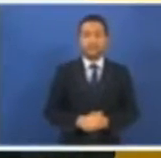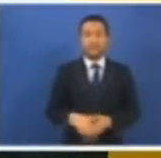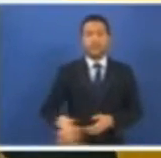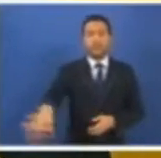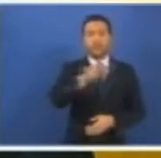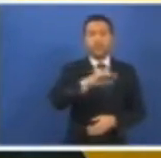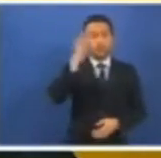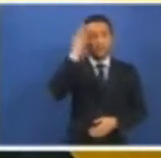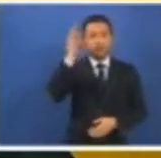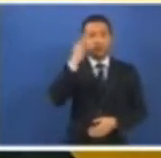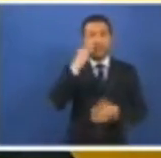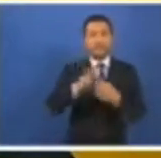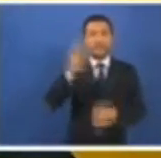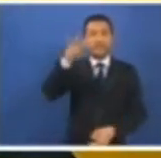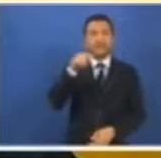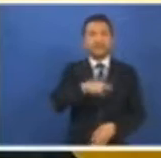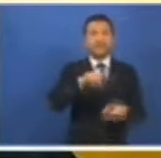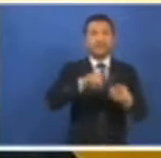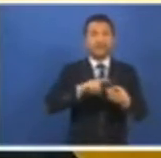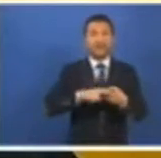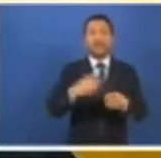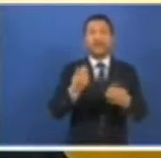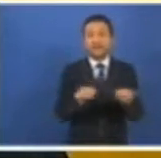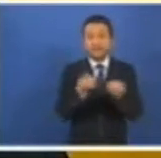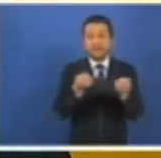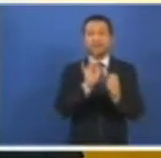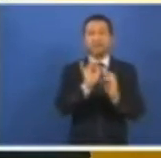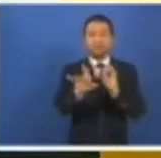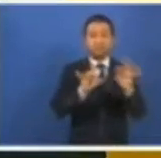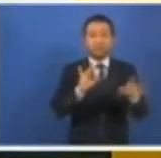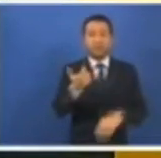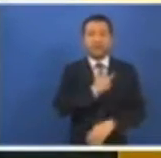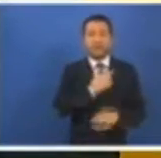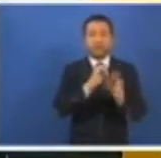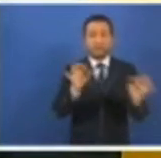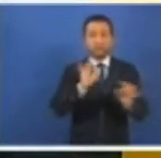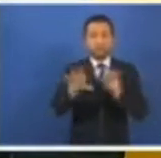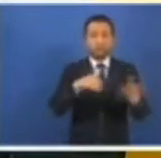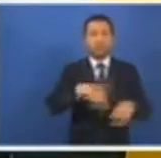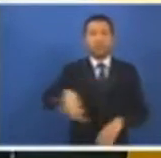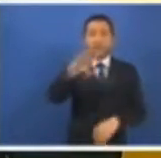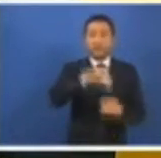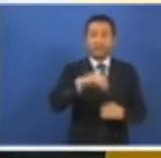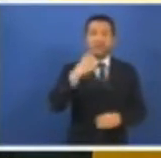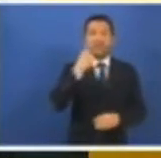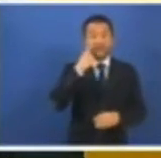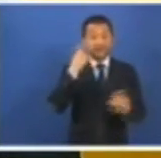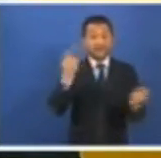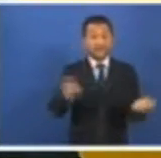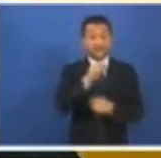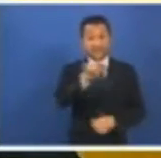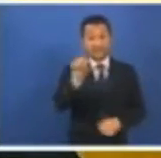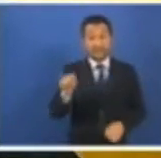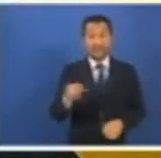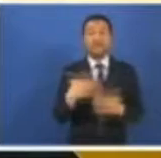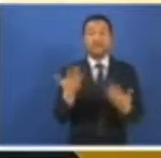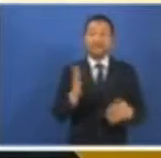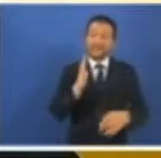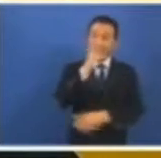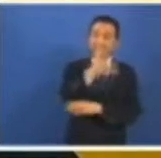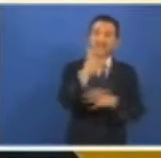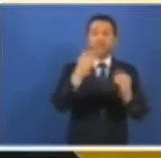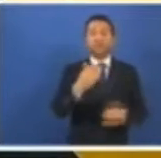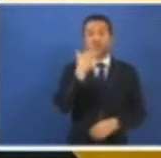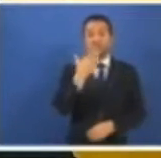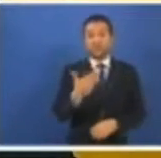bütün bilim insanlarımıza ve aşından işinden kanunsuzca edilen bütün kamu çalışanlarına